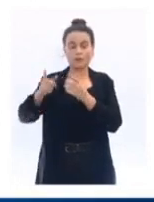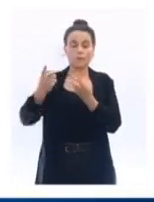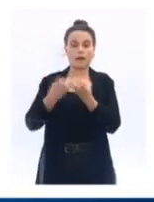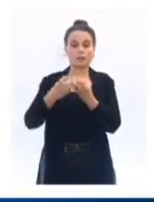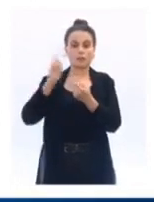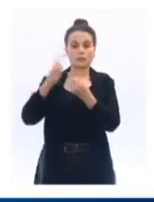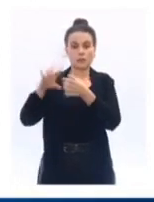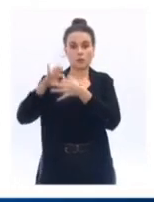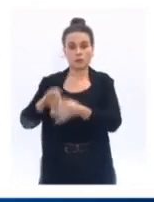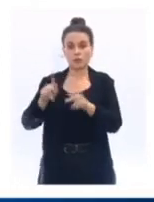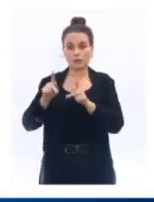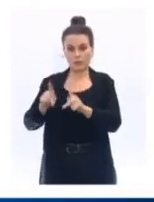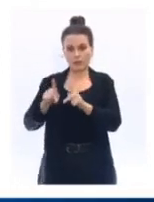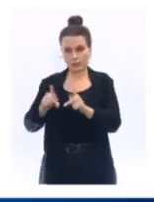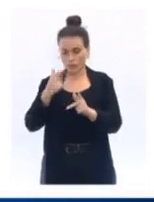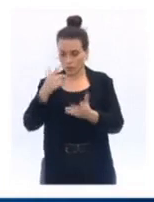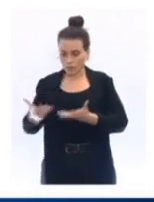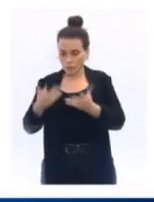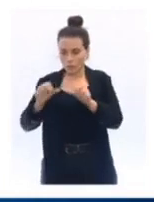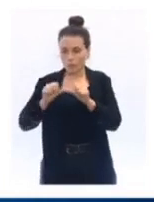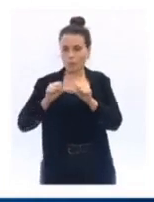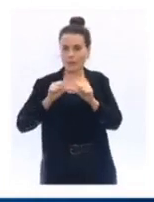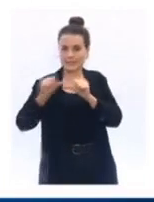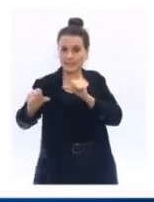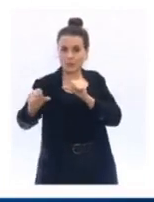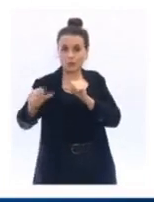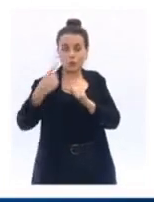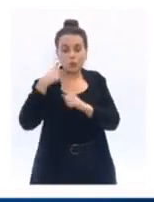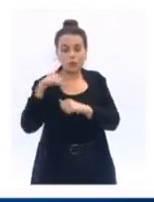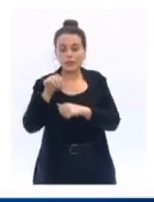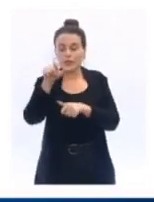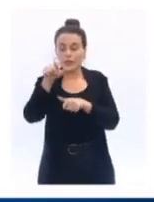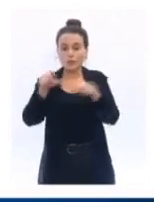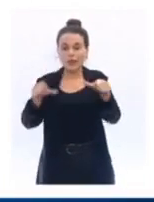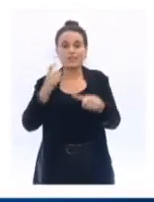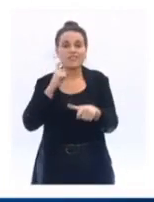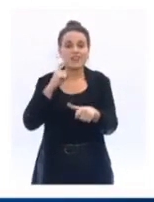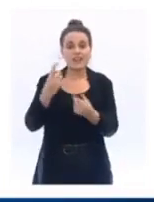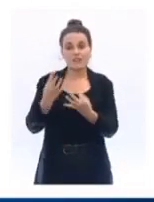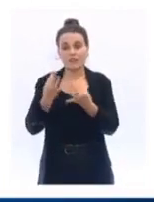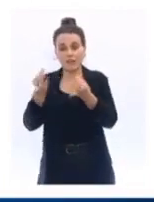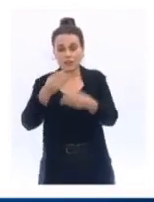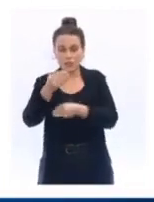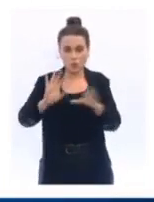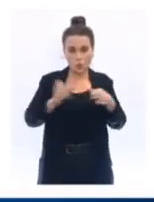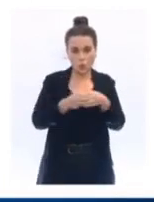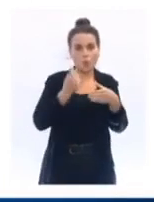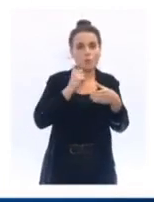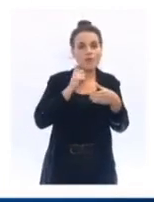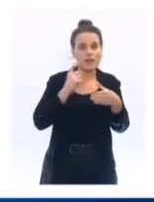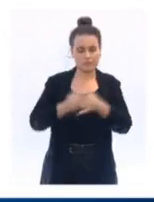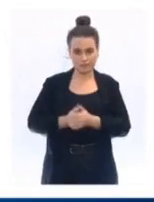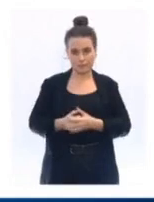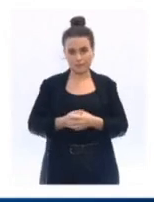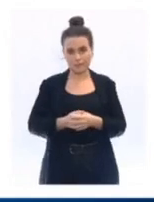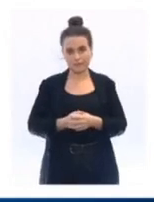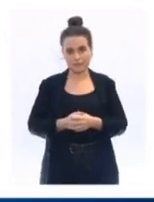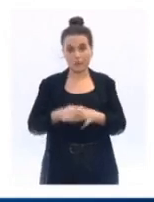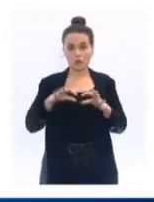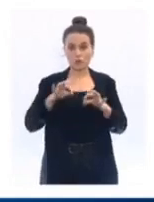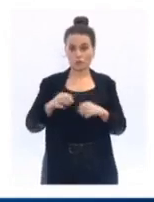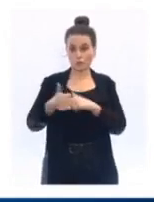D'autre part, la semaine prochaine, les écoles et les établissements s'organiseront afin de limiter au maximum le brassage entre les différents niveaux